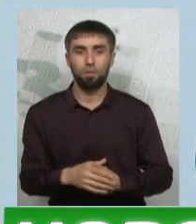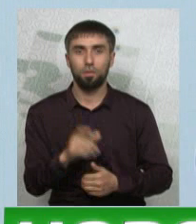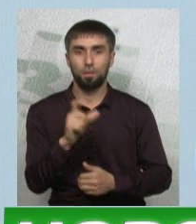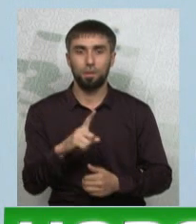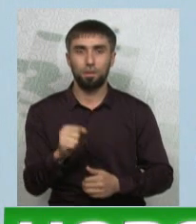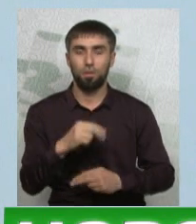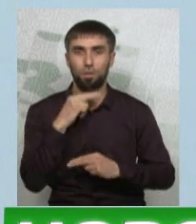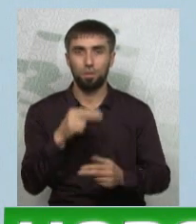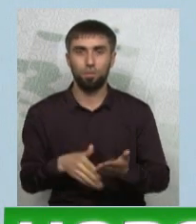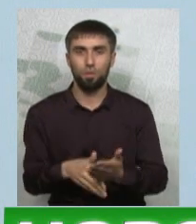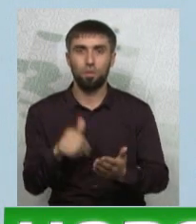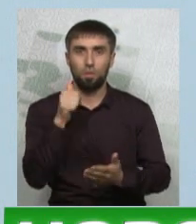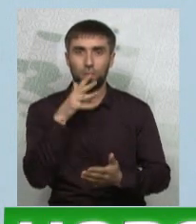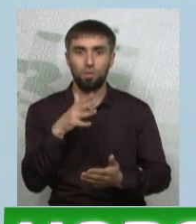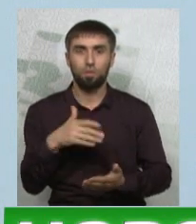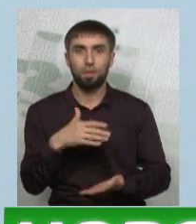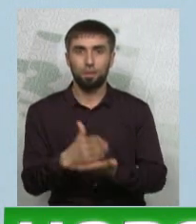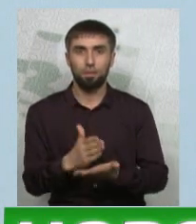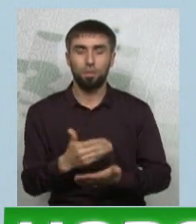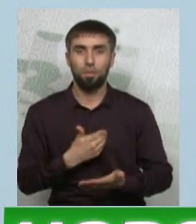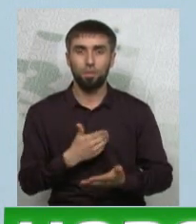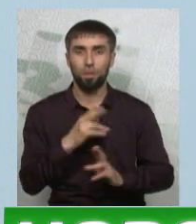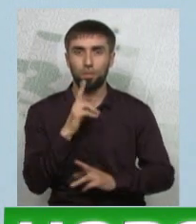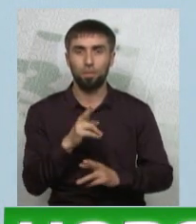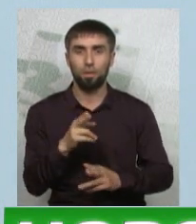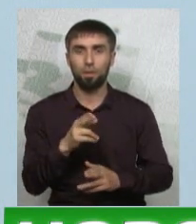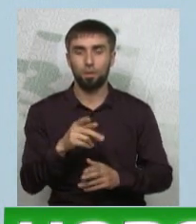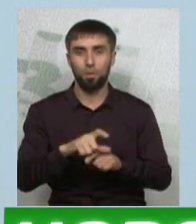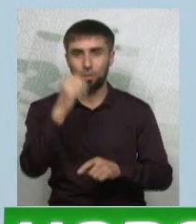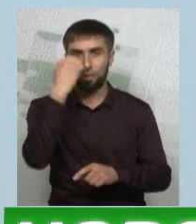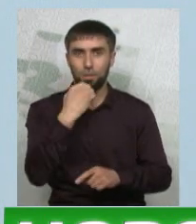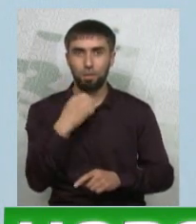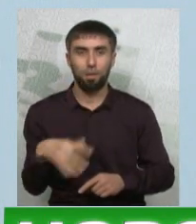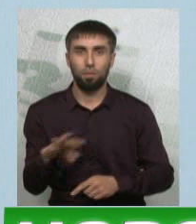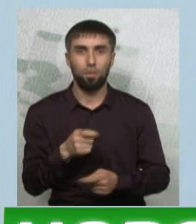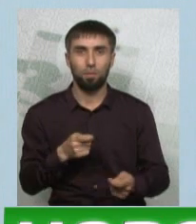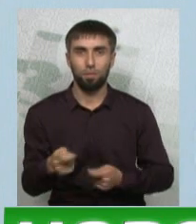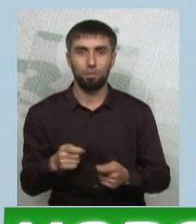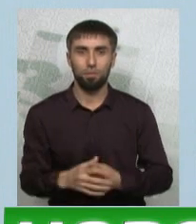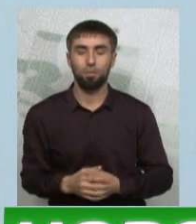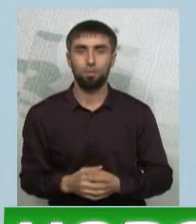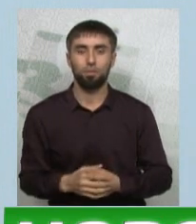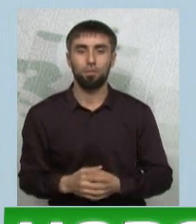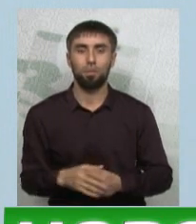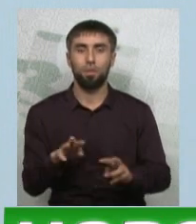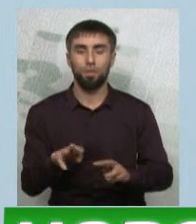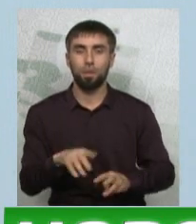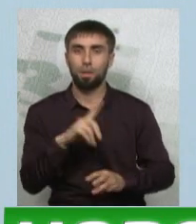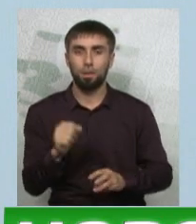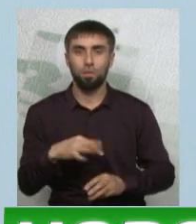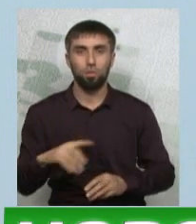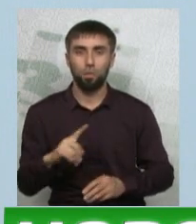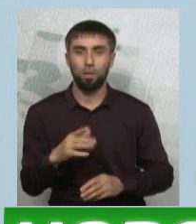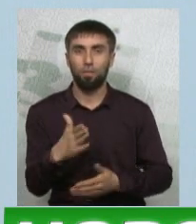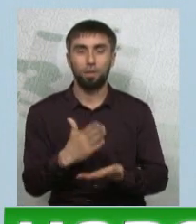ту оказанную помощь, которую вы осуществляете. Хочу обратиться с вами в благодарности ко всем руководителям министерств, ведомств за то, что